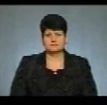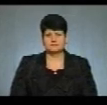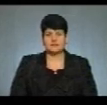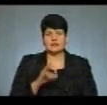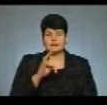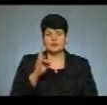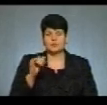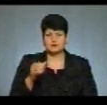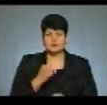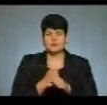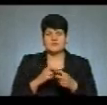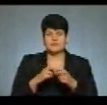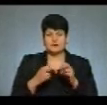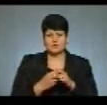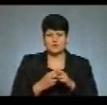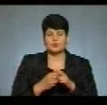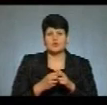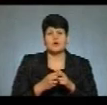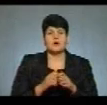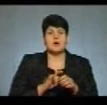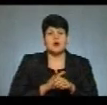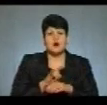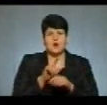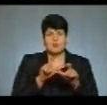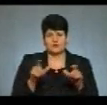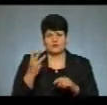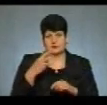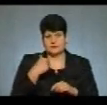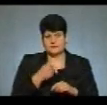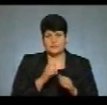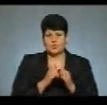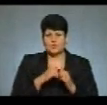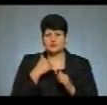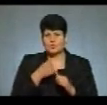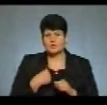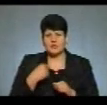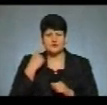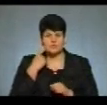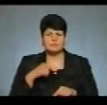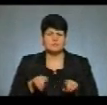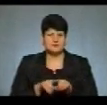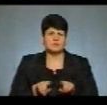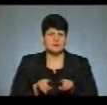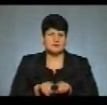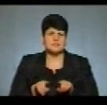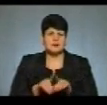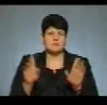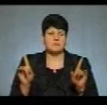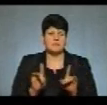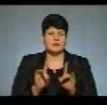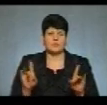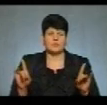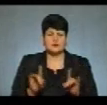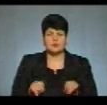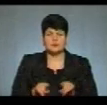Наталя Кухта працює в Івано-Франківському аеропорту 3-й рік. Кожного року я чую одні й ті самі мелодії, оці одні